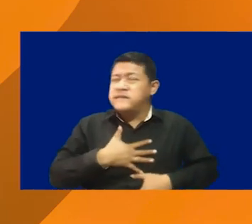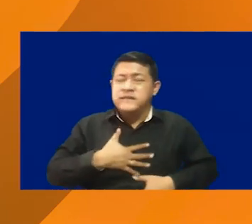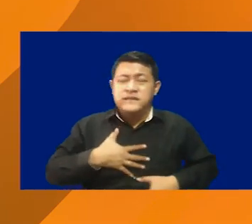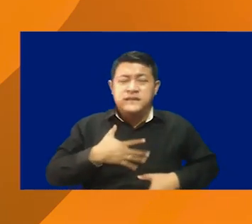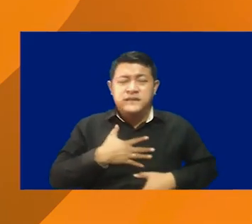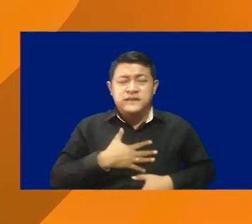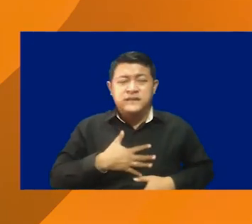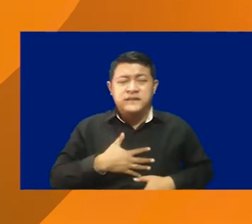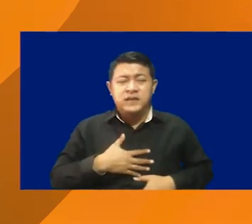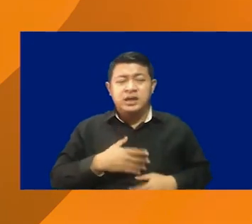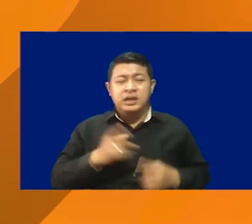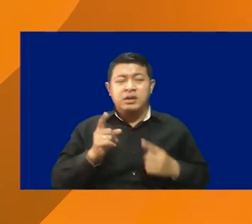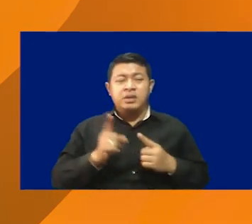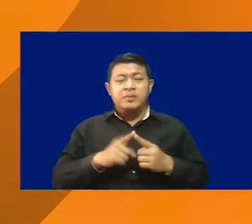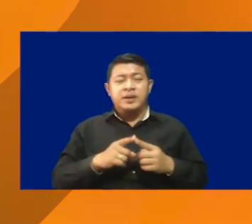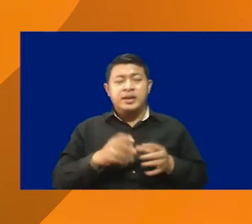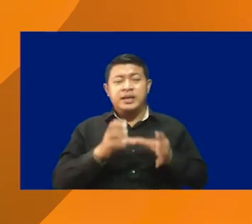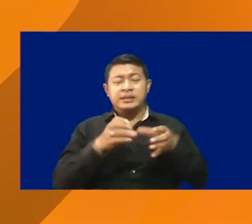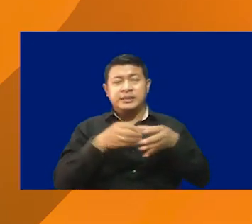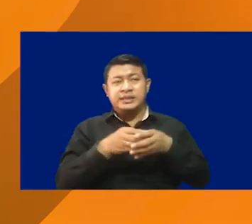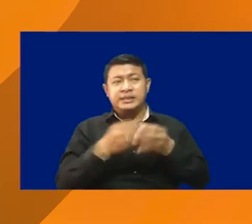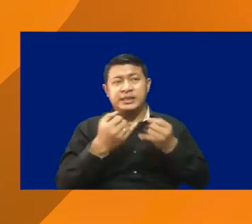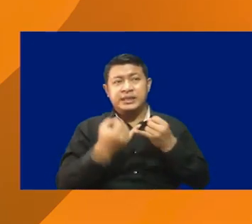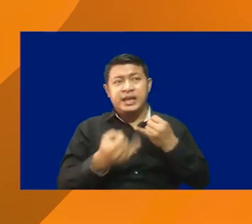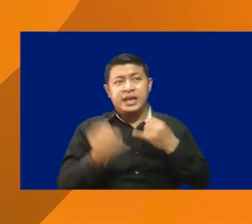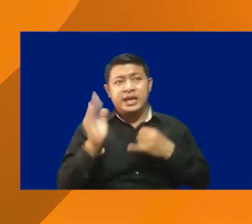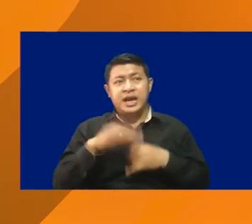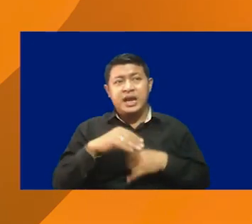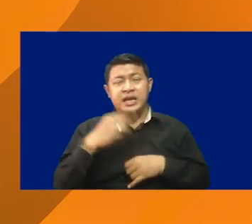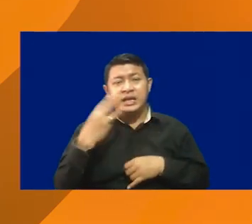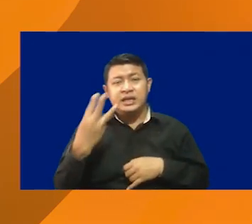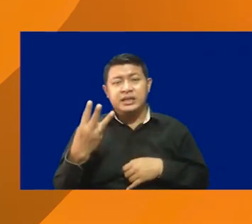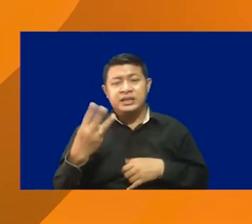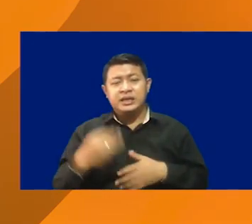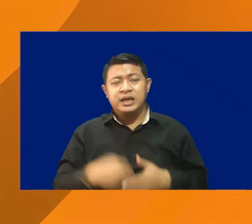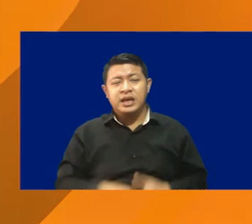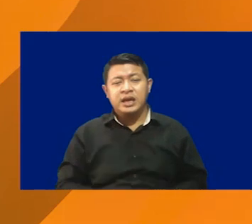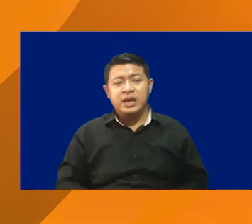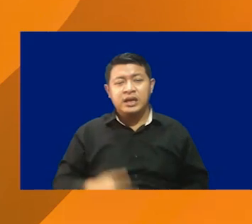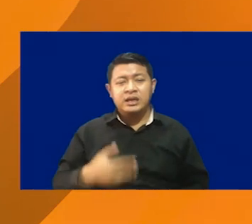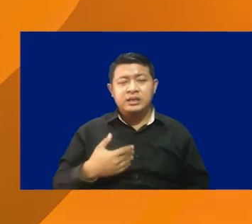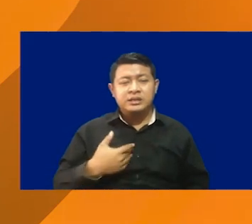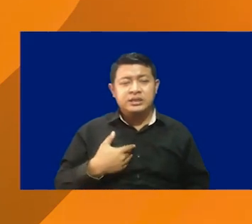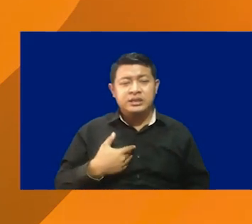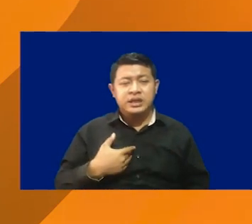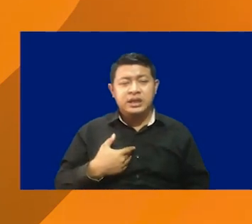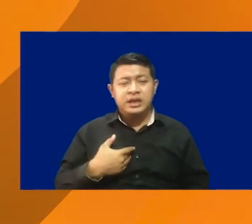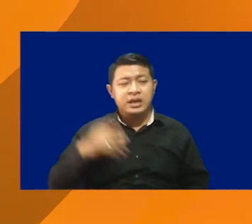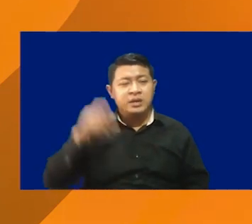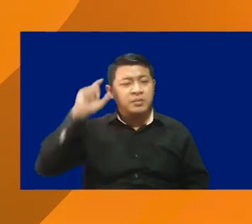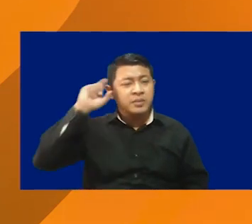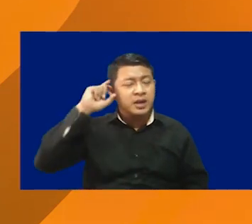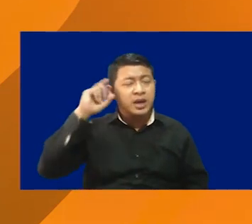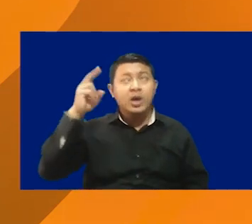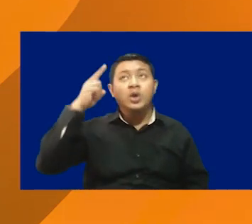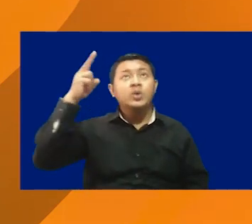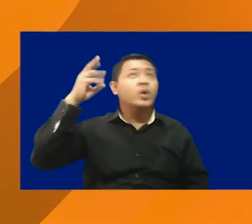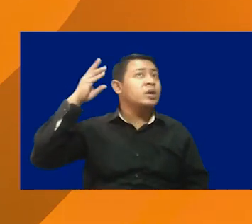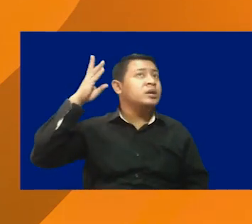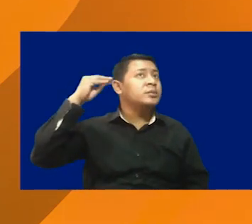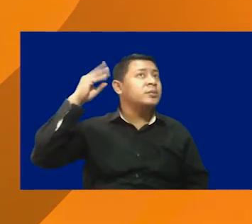tidak merasa nyaman, tidak merasa enjoy. Sampai pada sesi terakhir di hari ketiga,